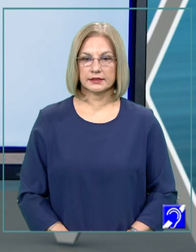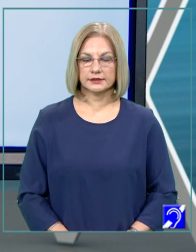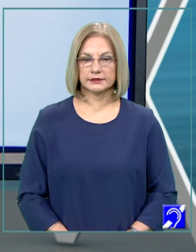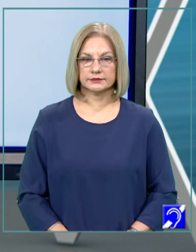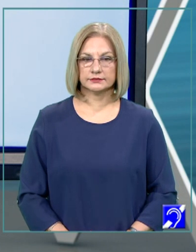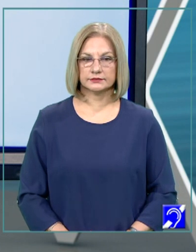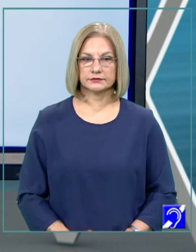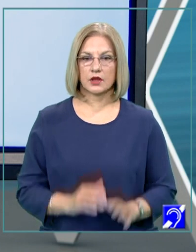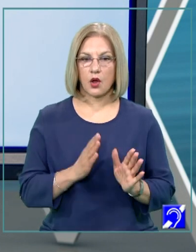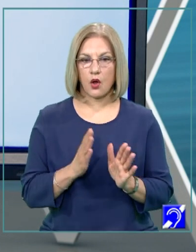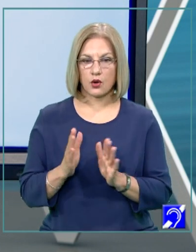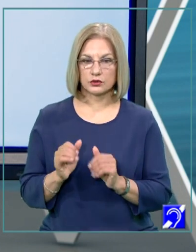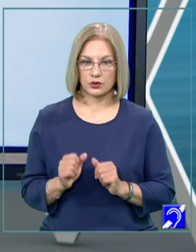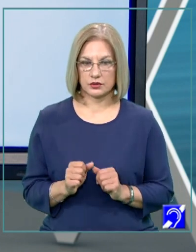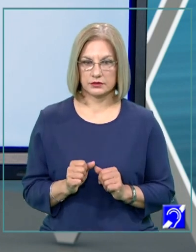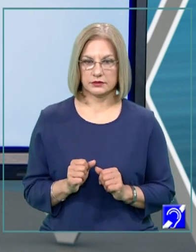Erdomed